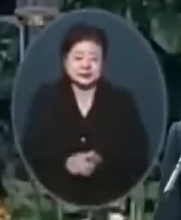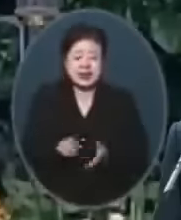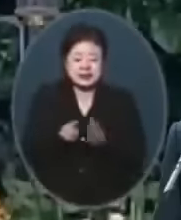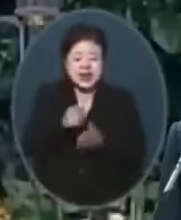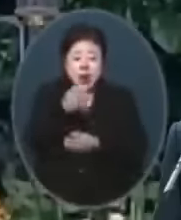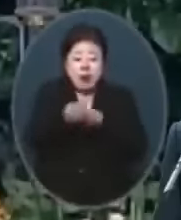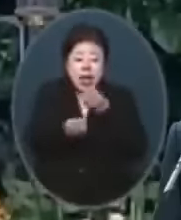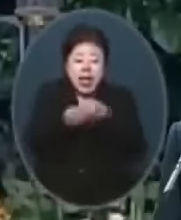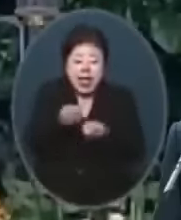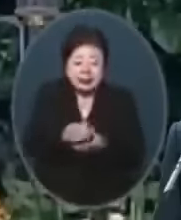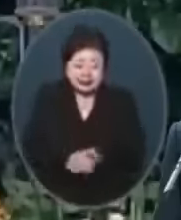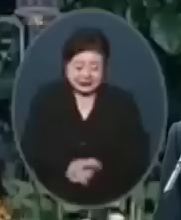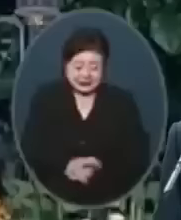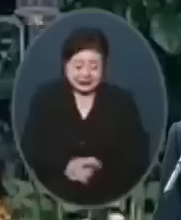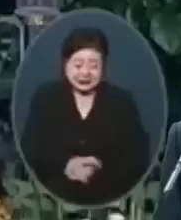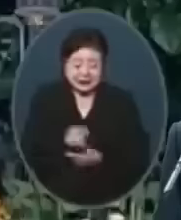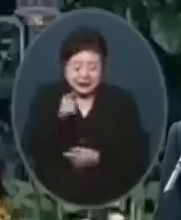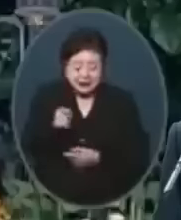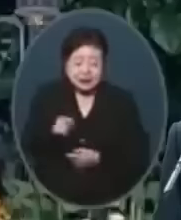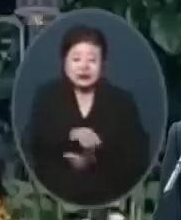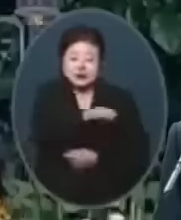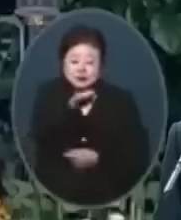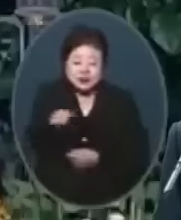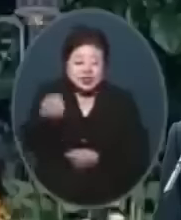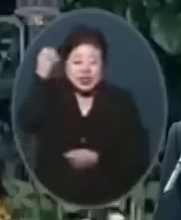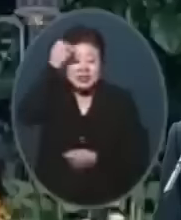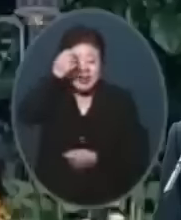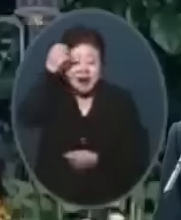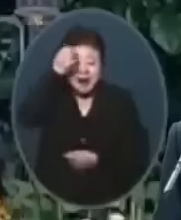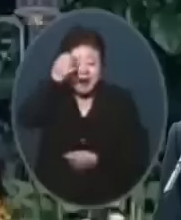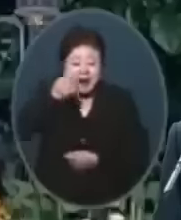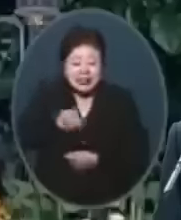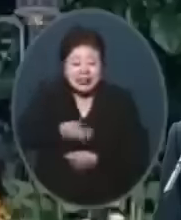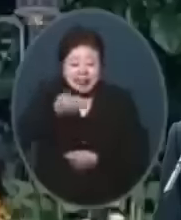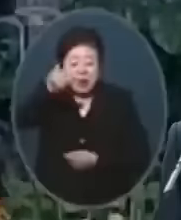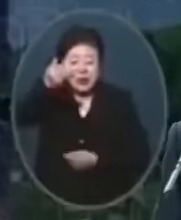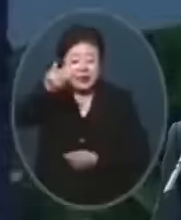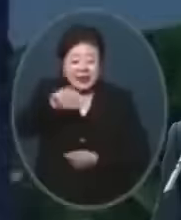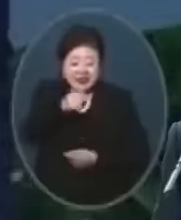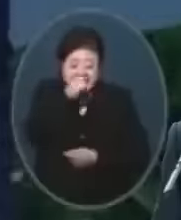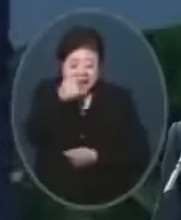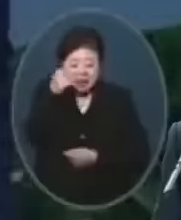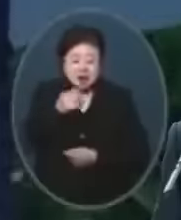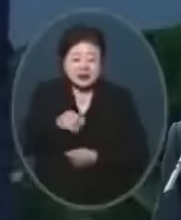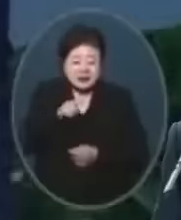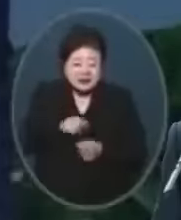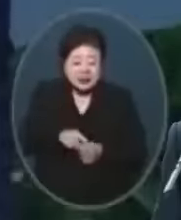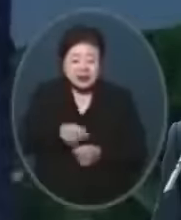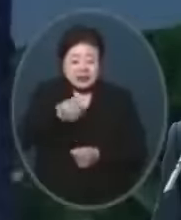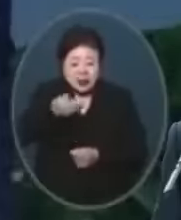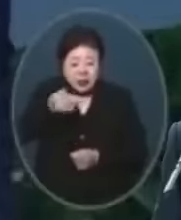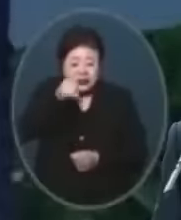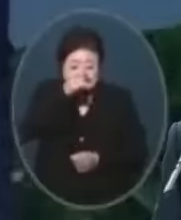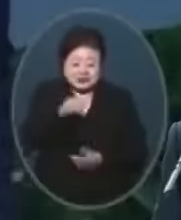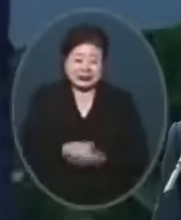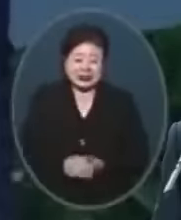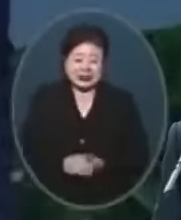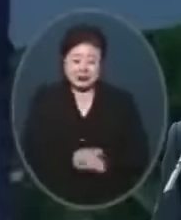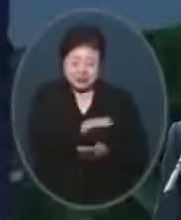신앙 고백 이것이 우리 영의 차원에 있는 영적 차원인 것입니다.